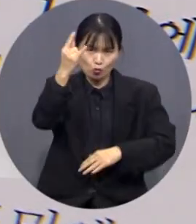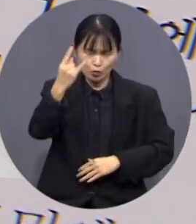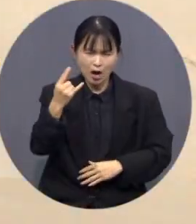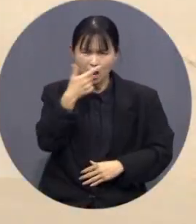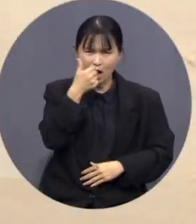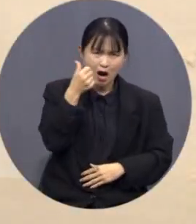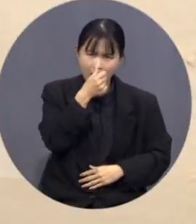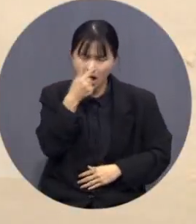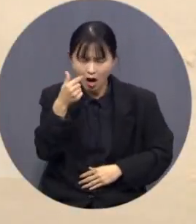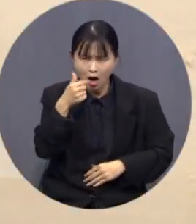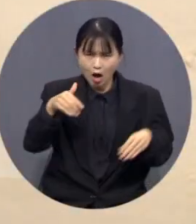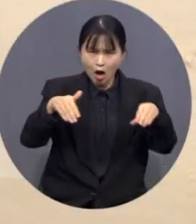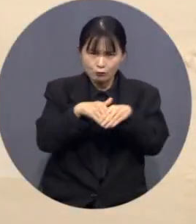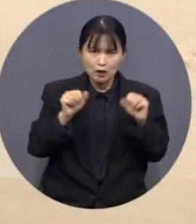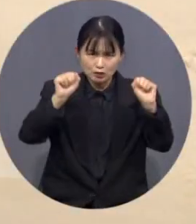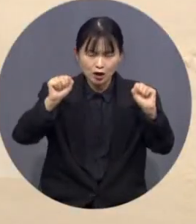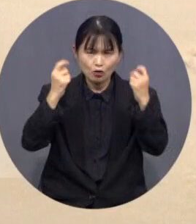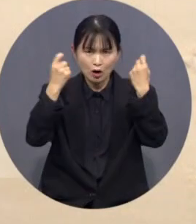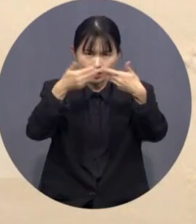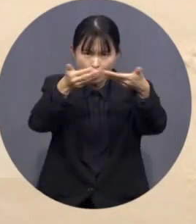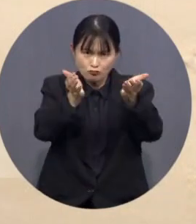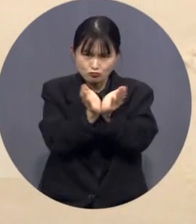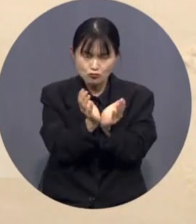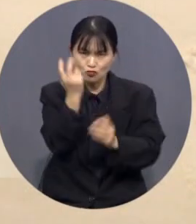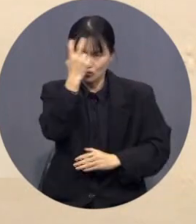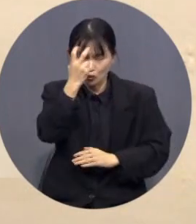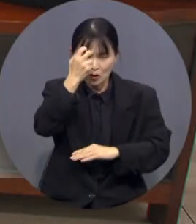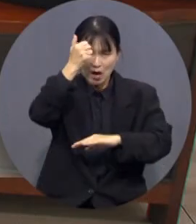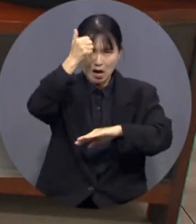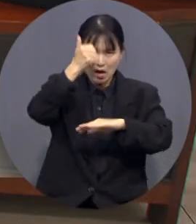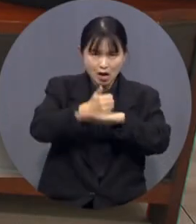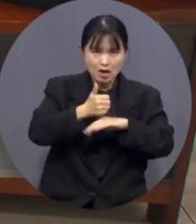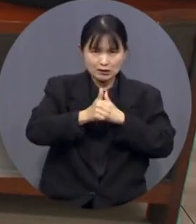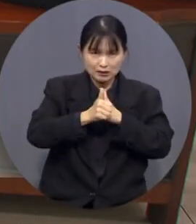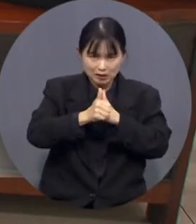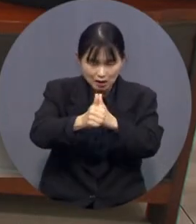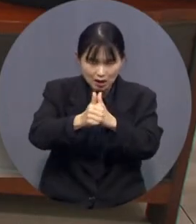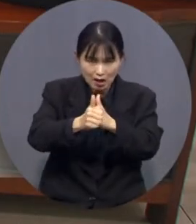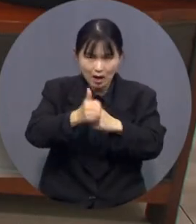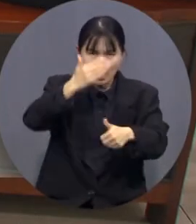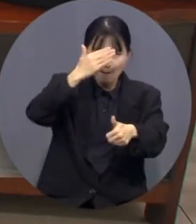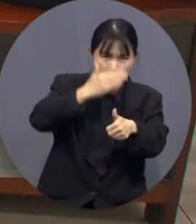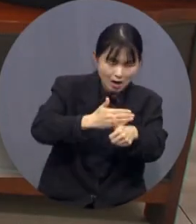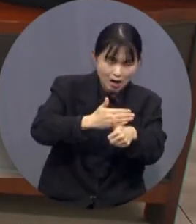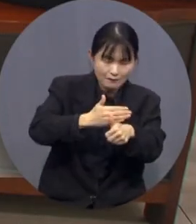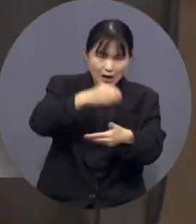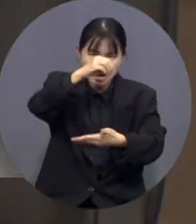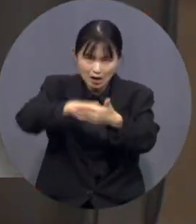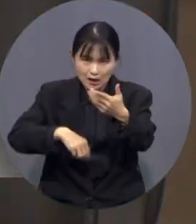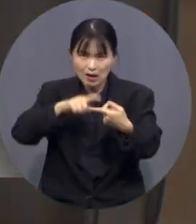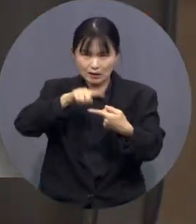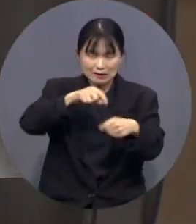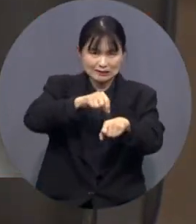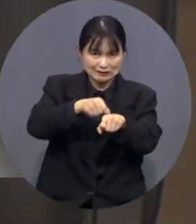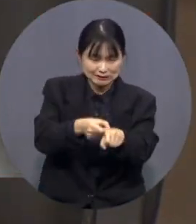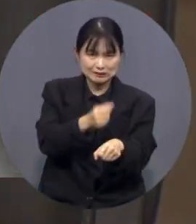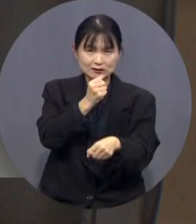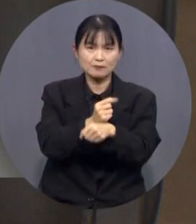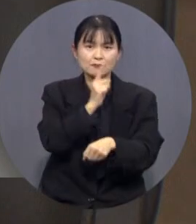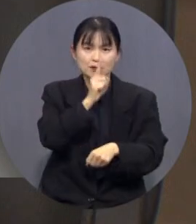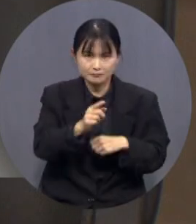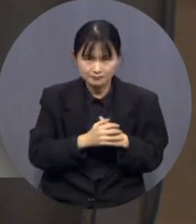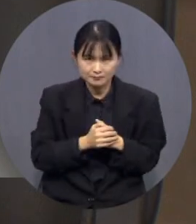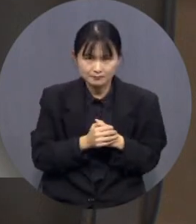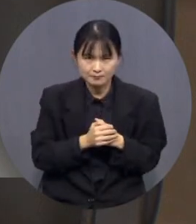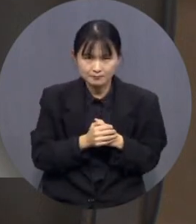있다며 문화체육관광부 조사 결과에 따라 파면과 해임 등 정당한 징계 조치에 나서겠다고 말했습니다.